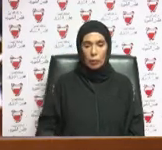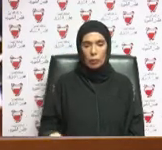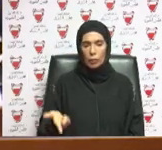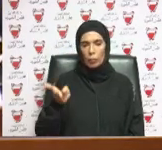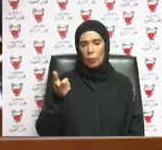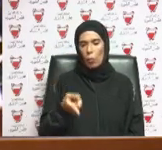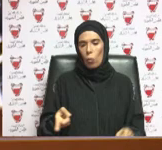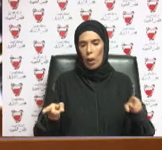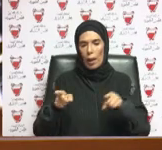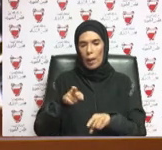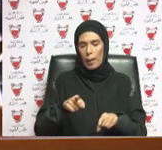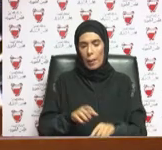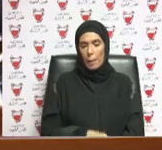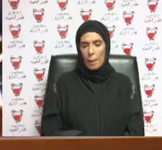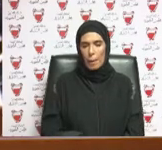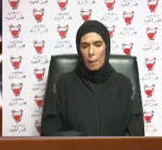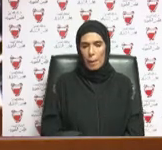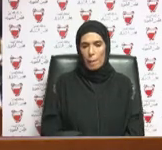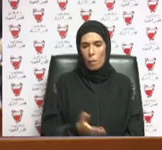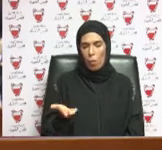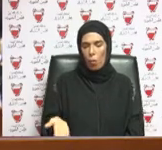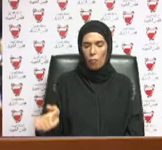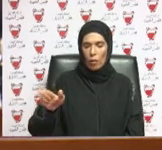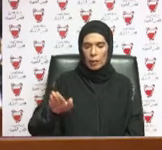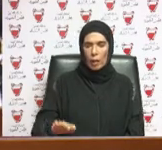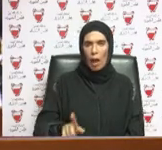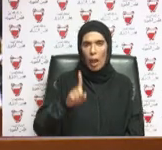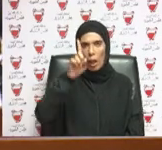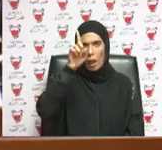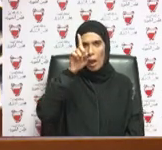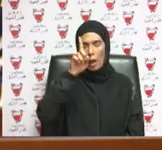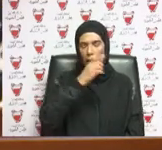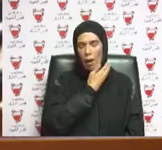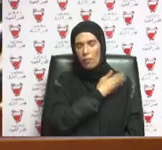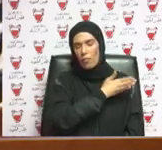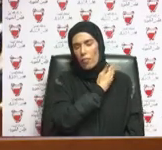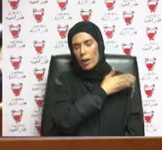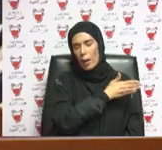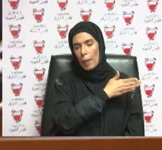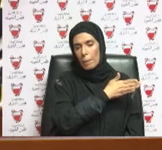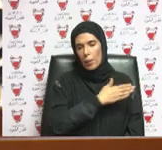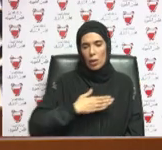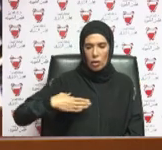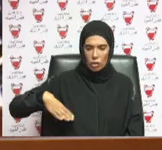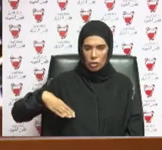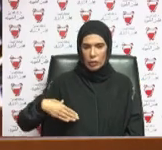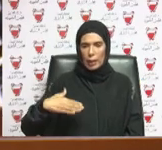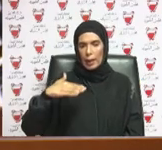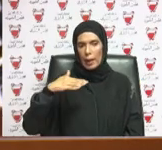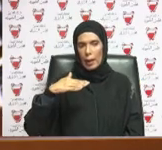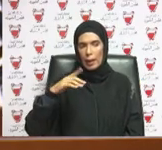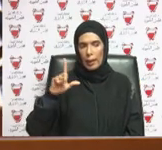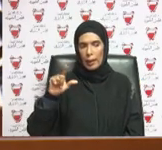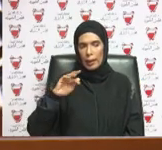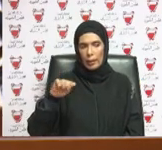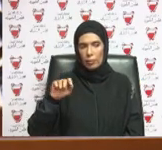وأهله الكرام. في وفاة المغفور له بإذن الله تعالى صاحب السمو الملكي الأمير خليفة بن سلمان